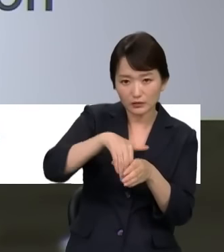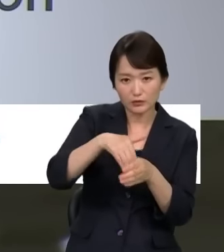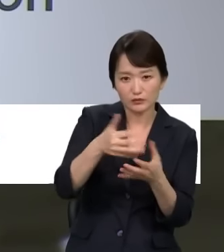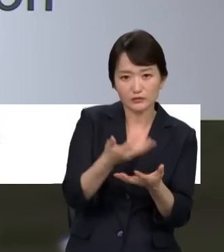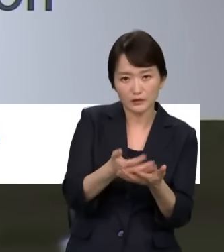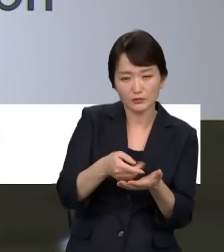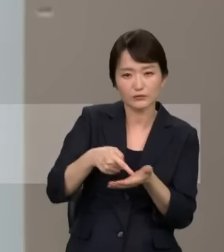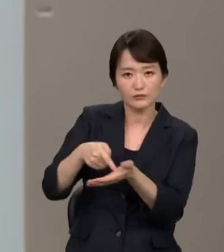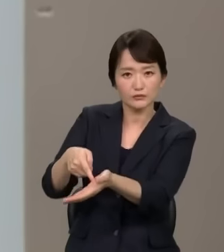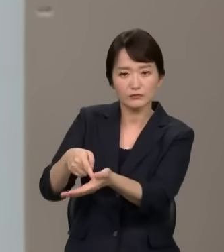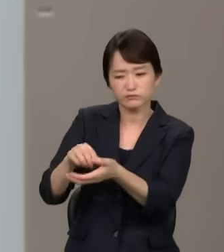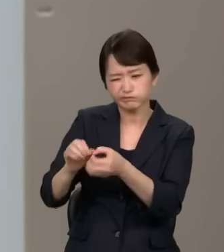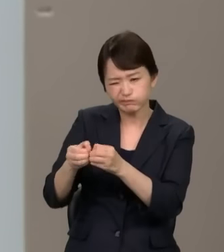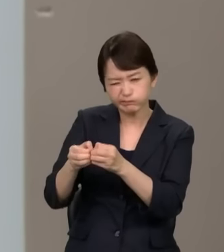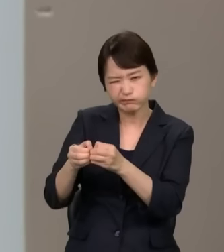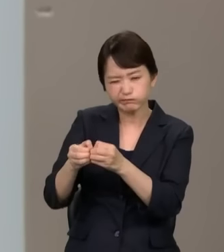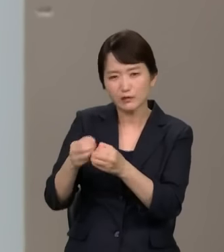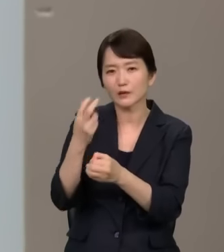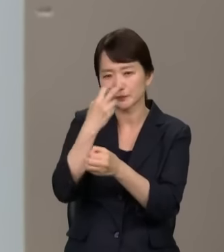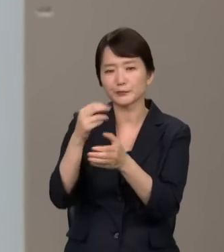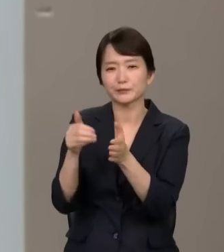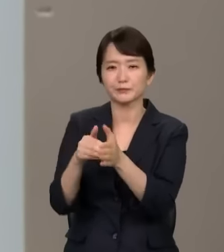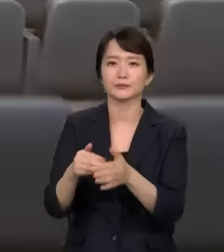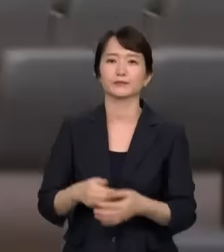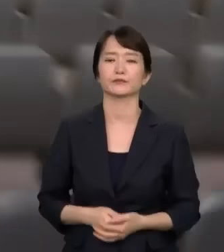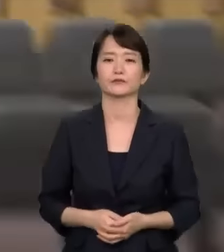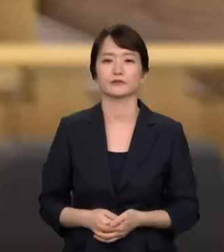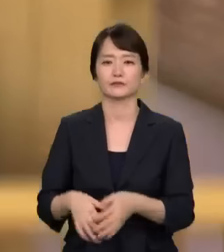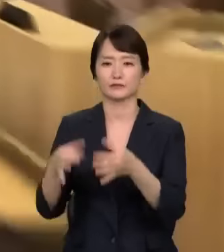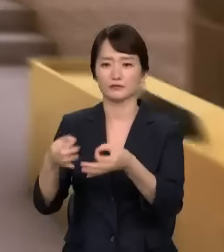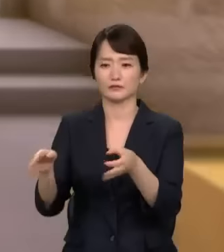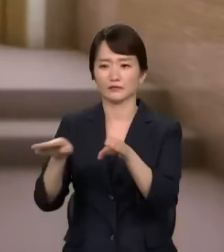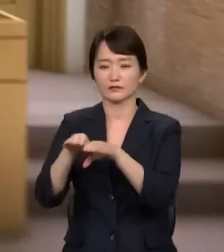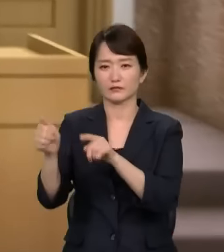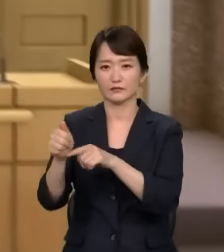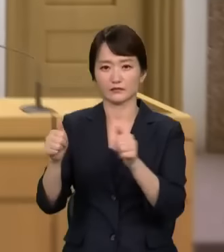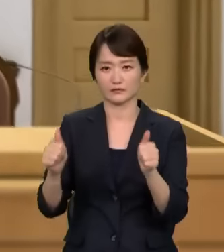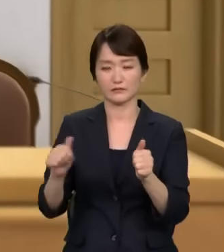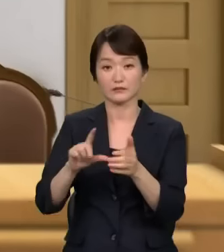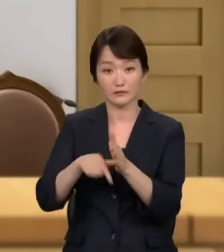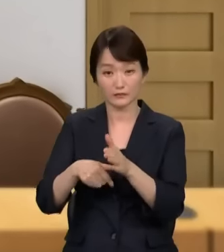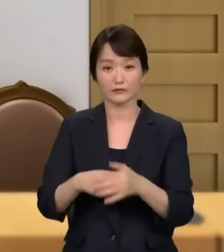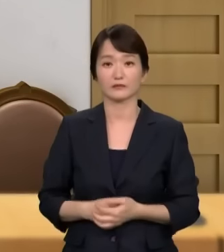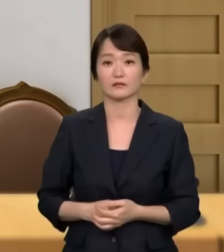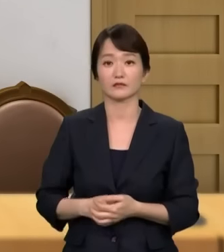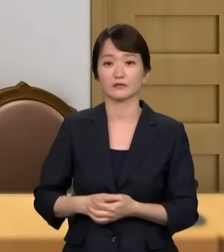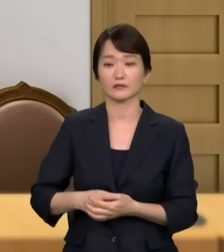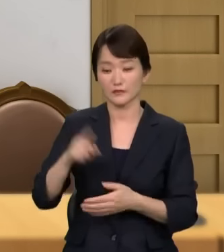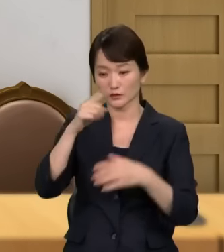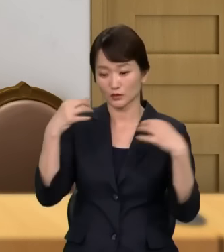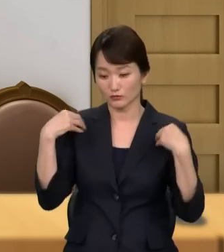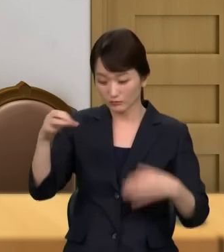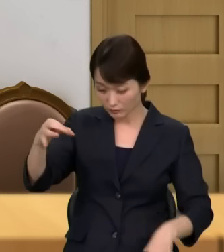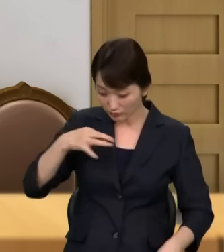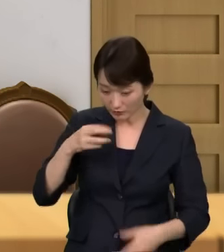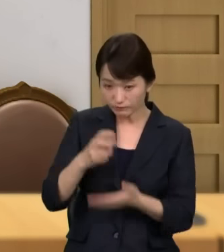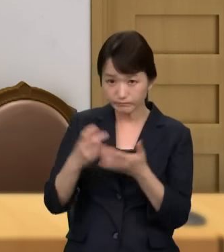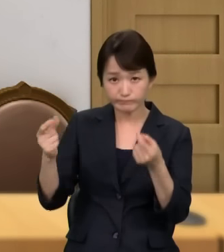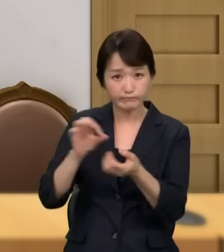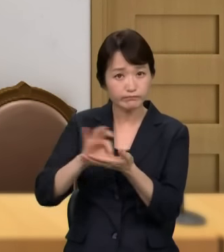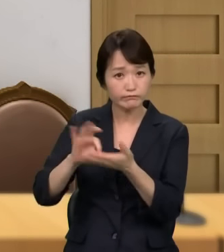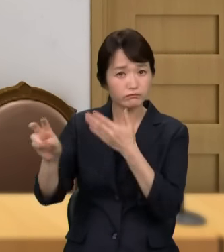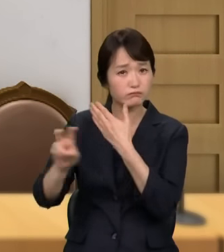제출했는데 조작된 것으로 조사됐습니다. 김 관장 측은 재판에서 결국 보조금을 정당하게 사용한 만큼